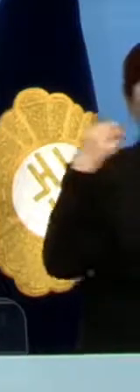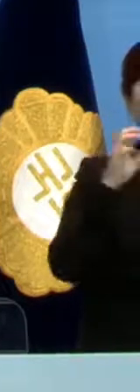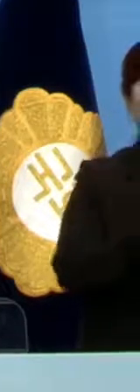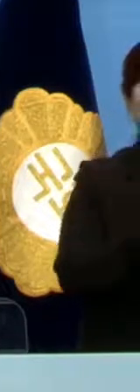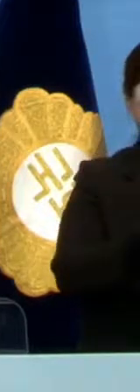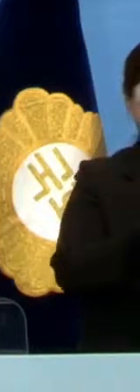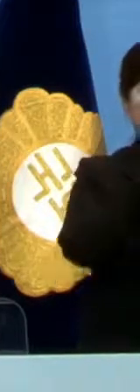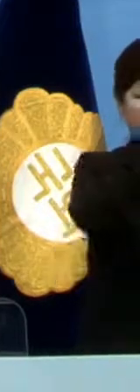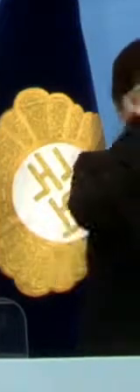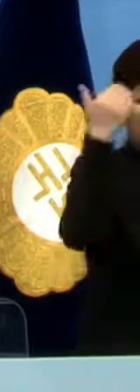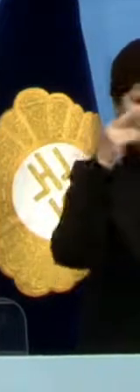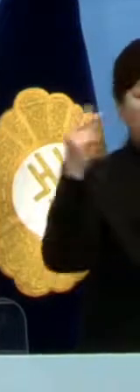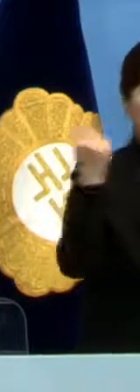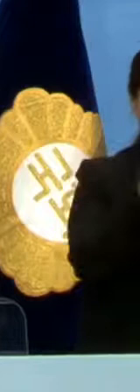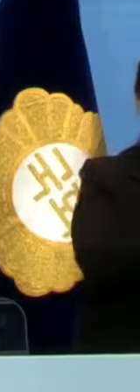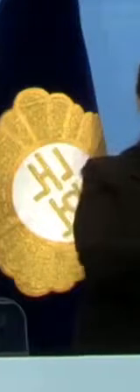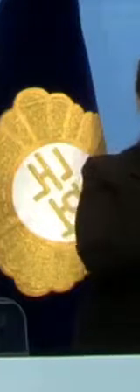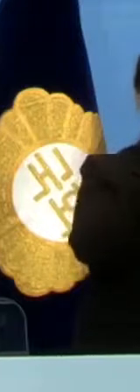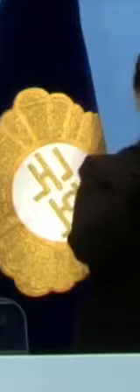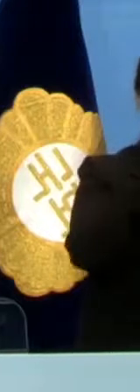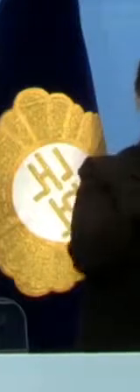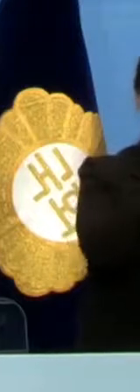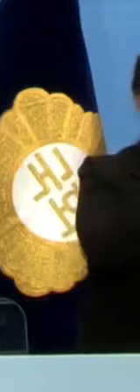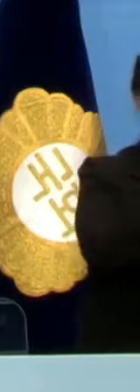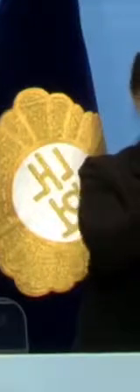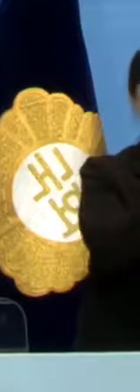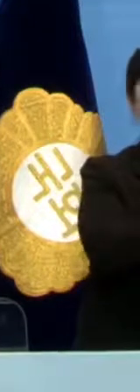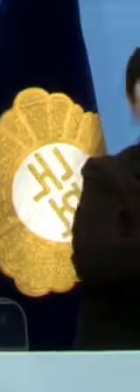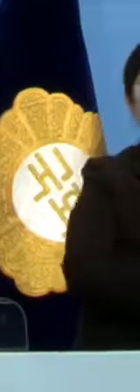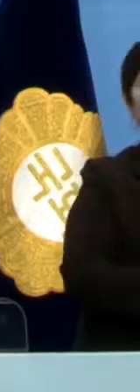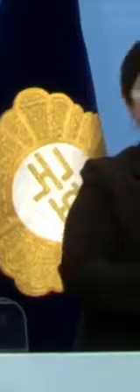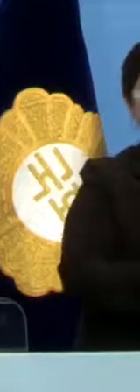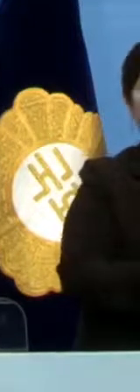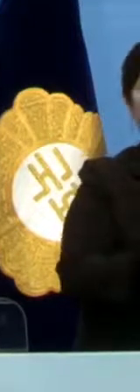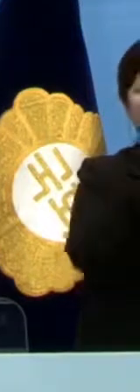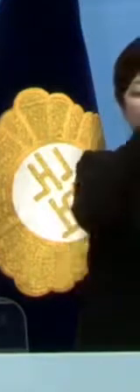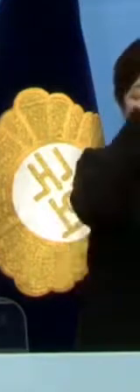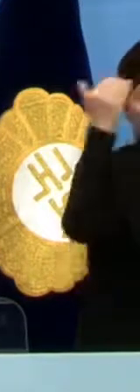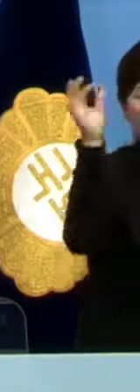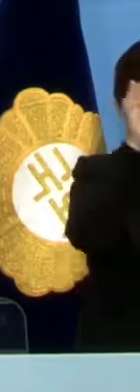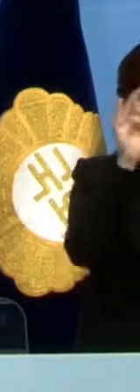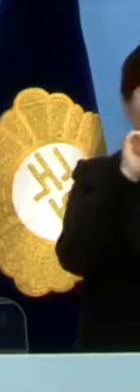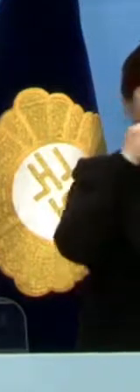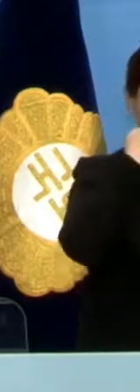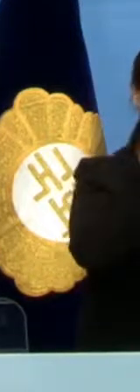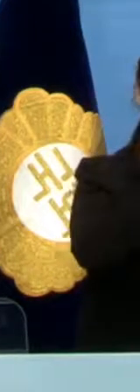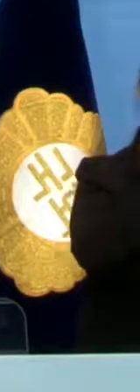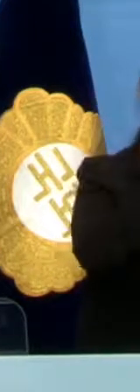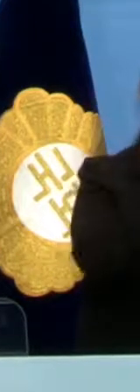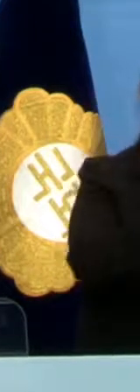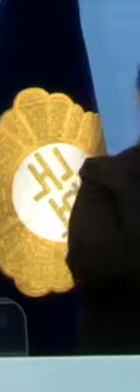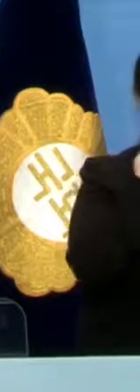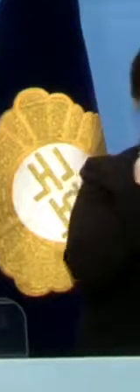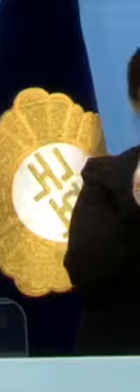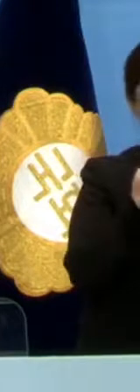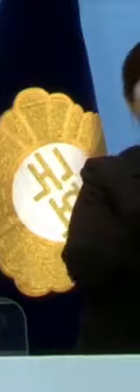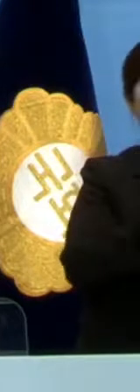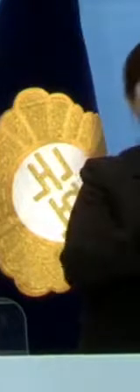유입되는 청년이나 다시 돌아가는 그런 청년들은 너무도 적습니다. 거의 없다고 봐야죠.